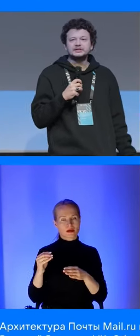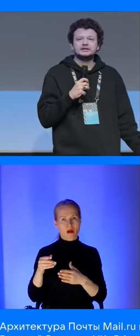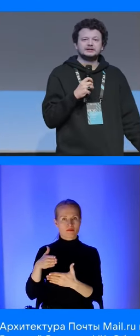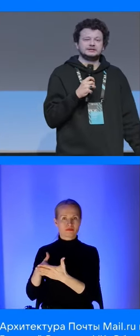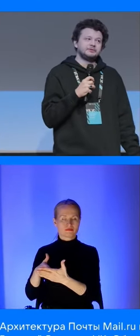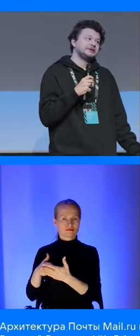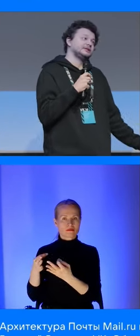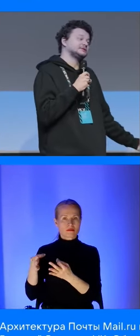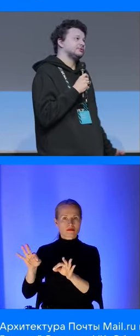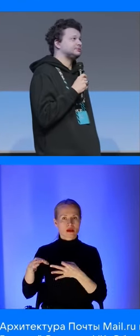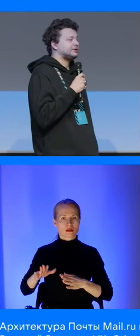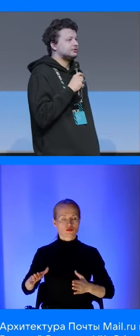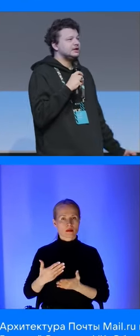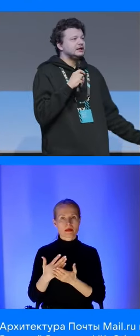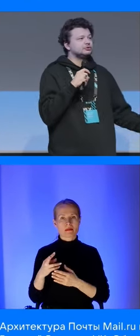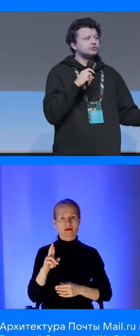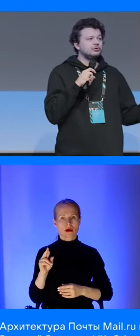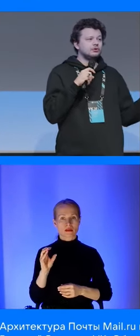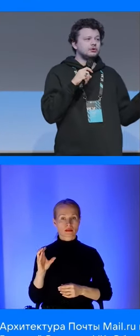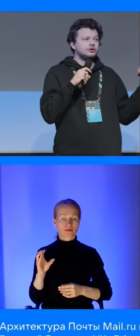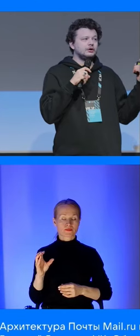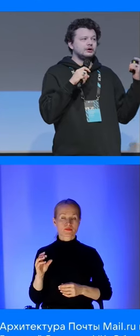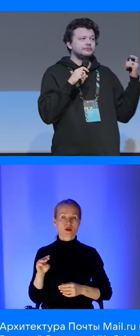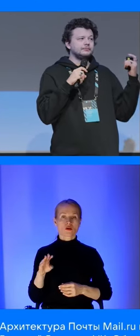недоступна, например, Яндекс какой-нибудь прилег, то